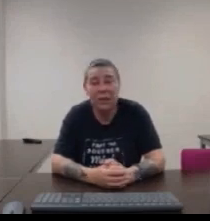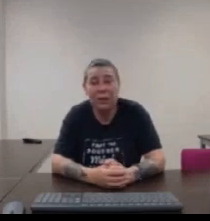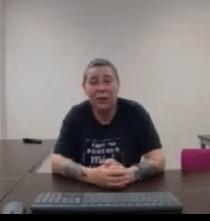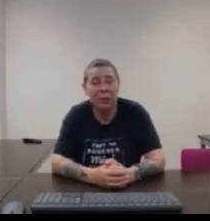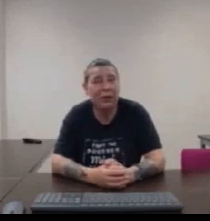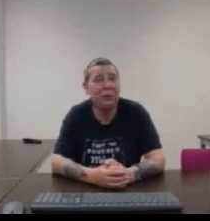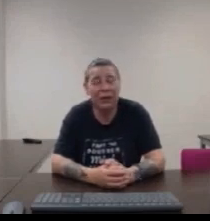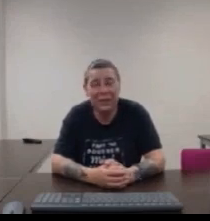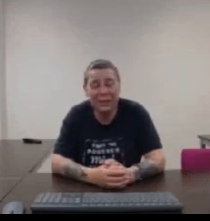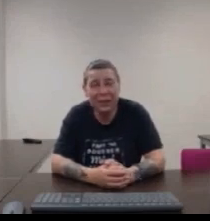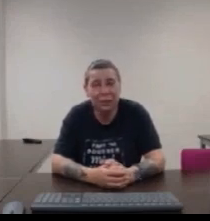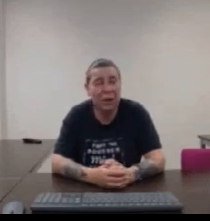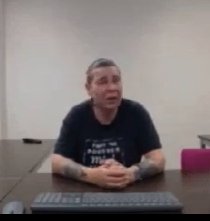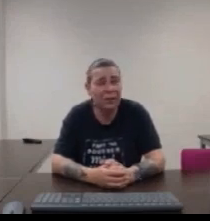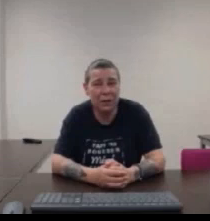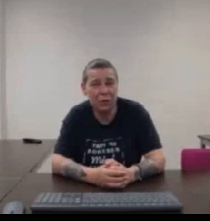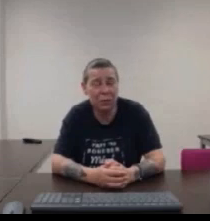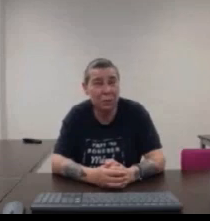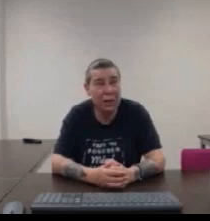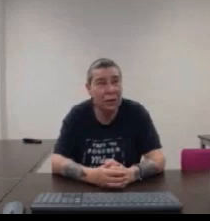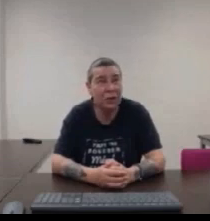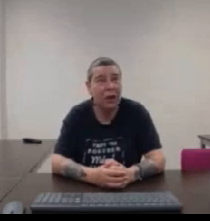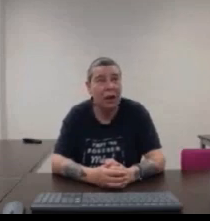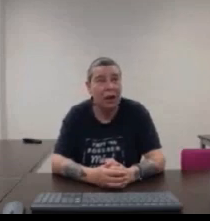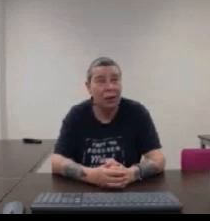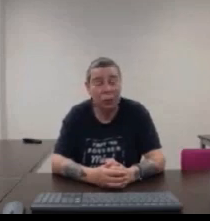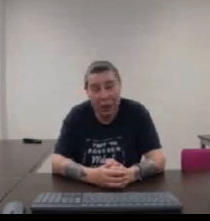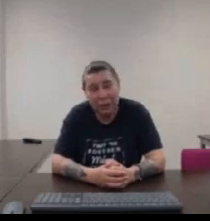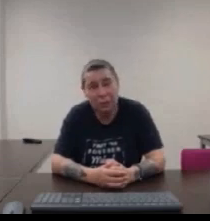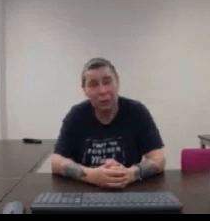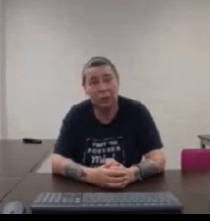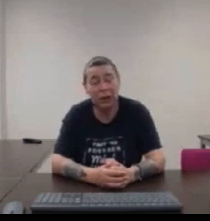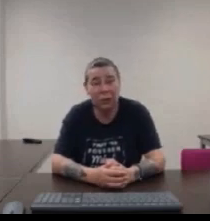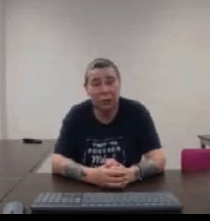faire de même, hein. Allez faire votre petite pause active, allez vous boire un café, manger une petite brioche. En tout cas, merci pour votre présence.